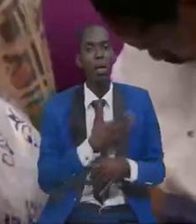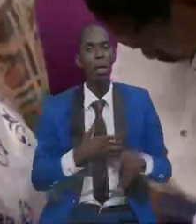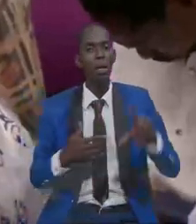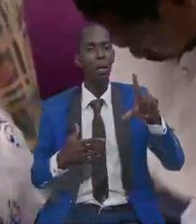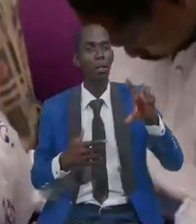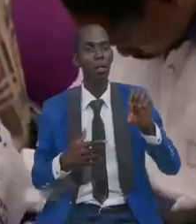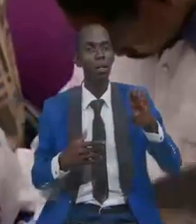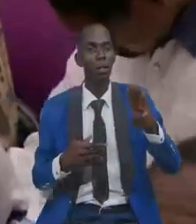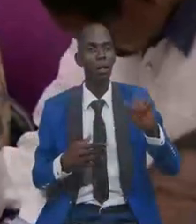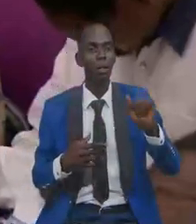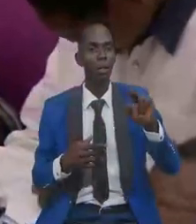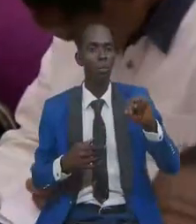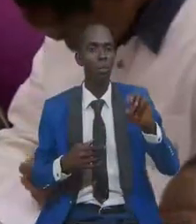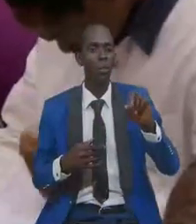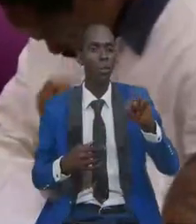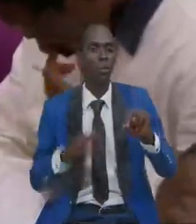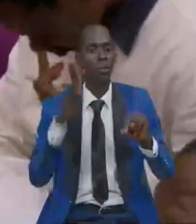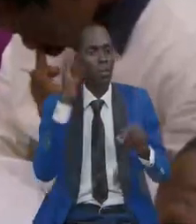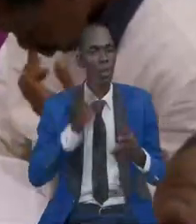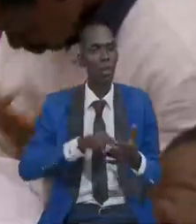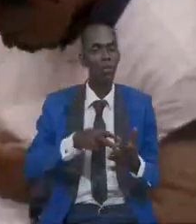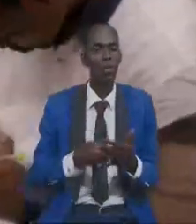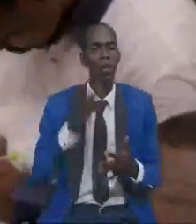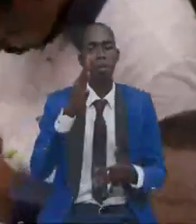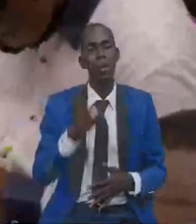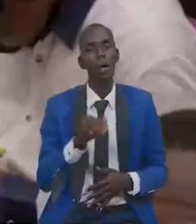le puissant.